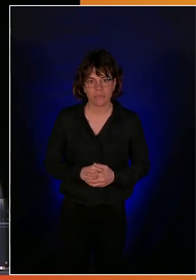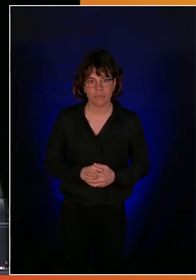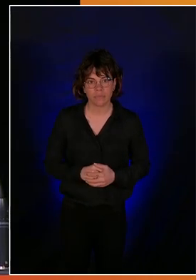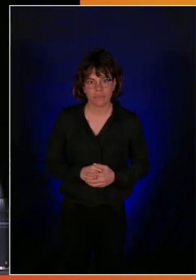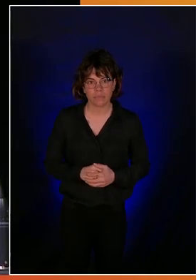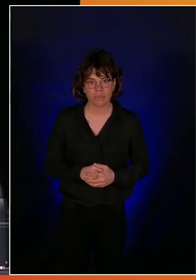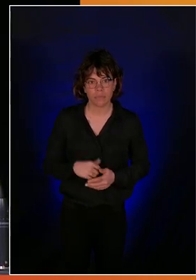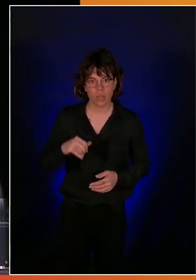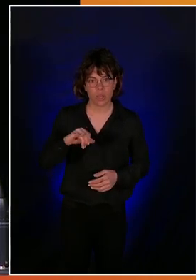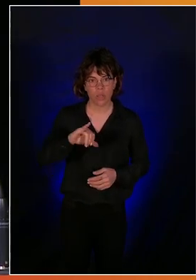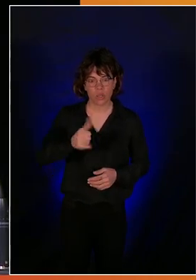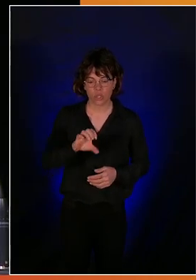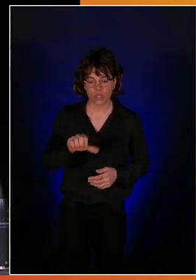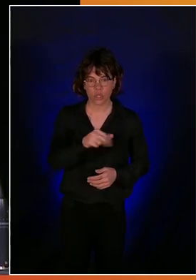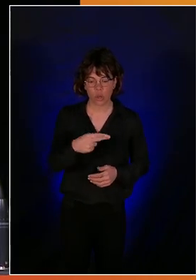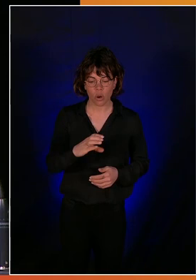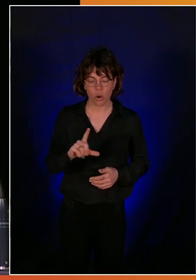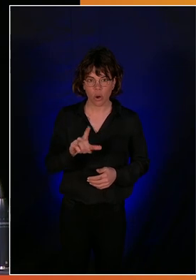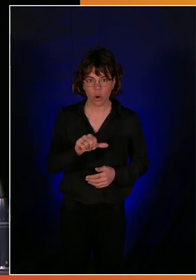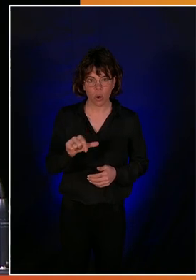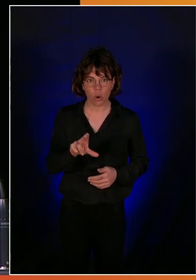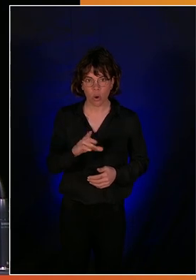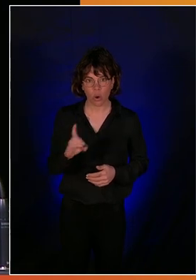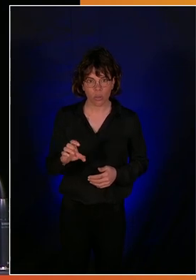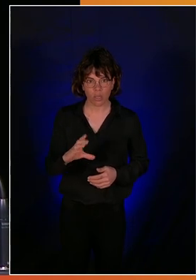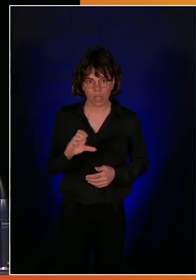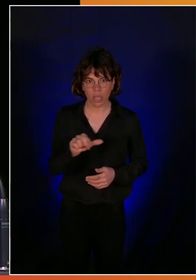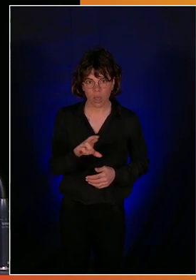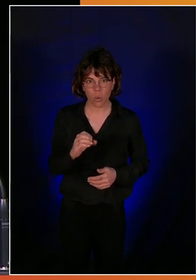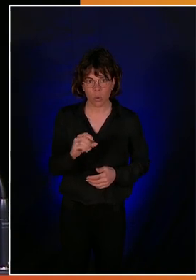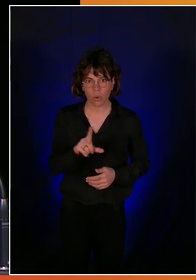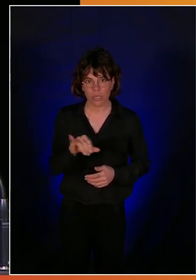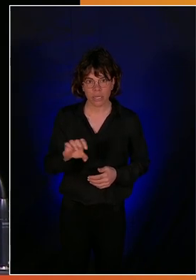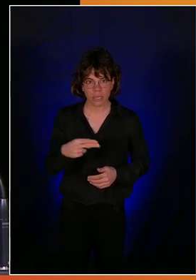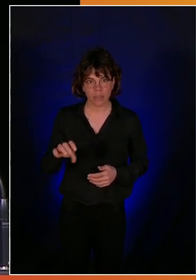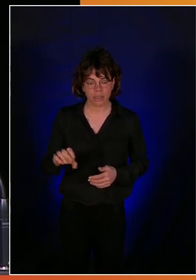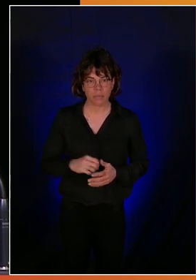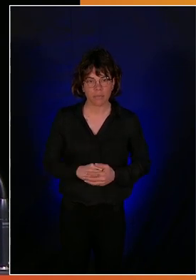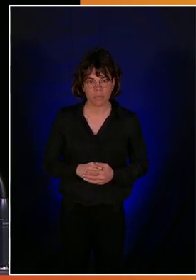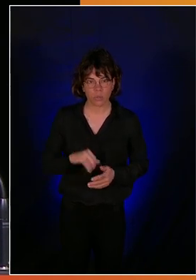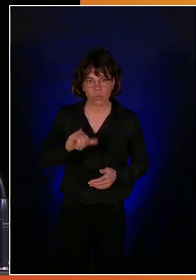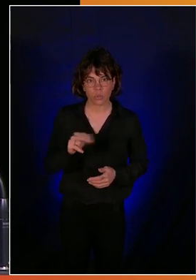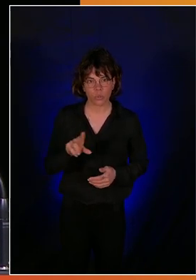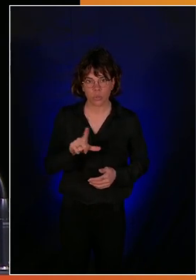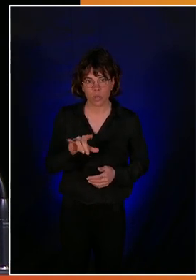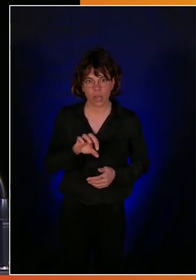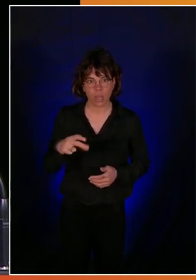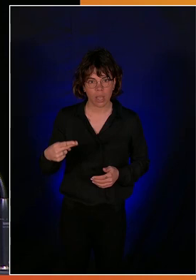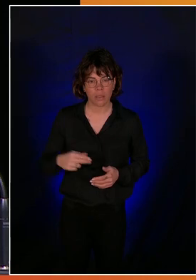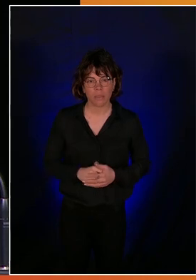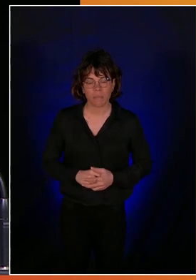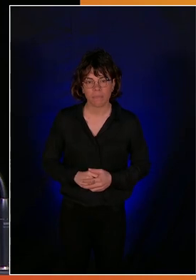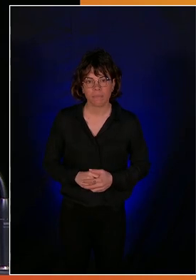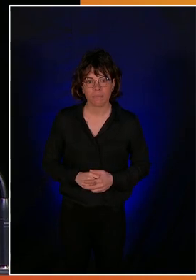Baranski Jean-Claude, Caroline Planchot, Julien Bouille,